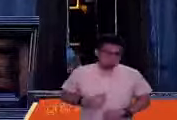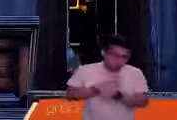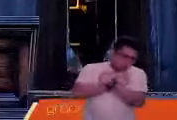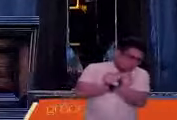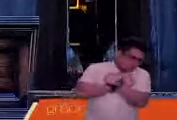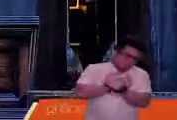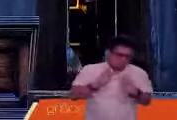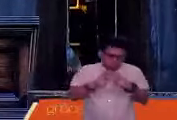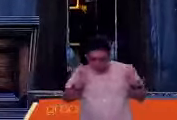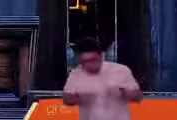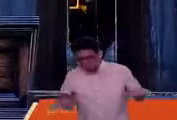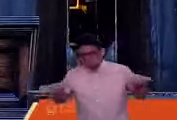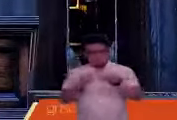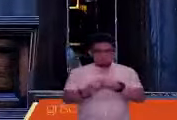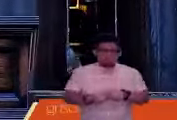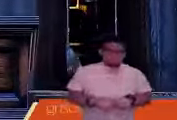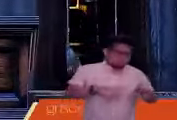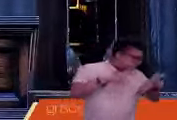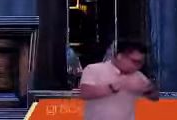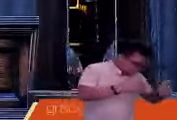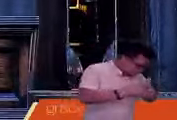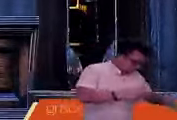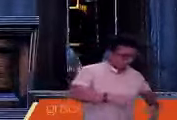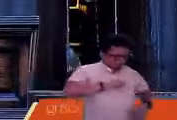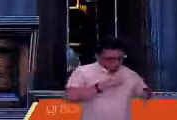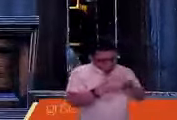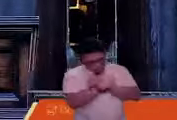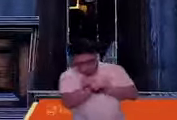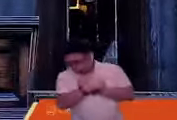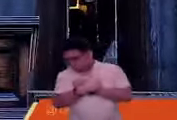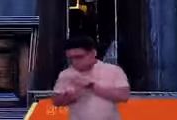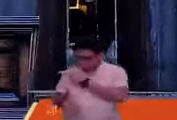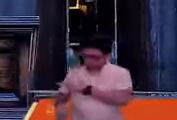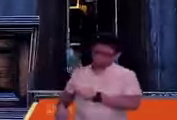na, pastor, basta higug malagi ko.